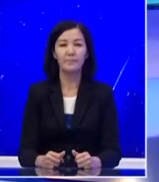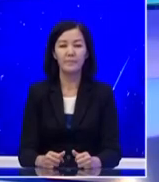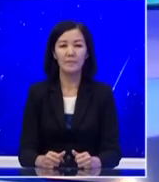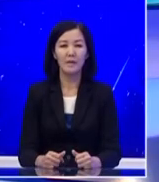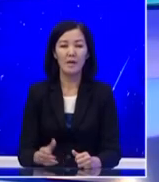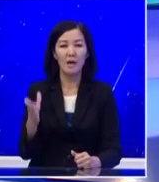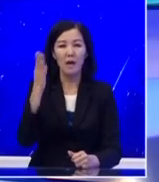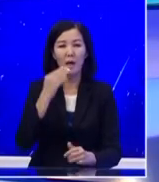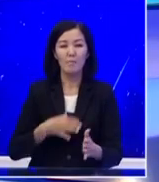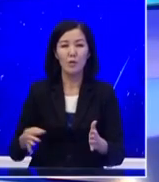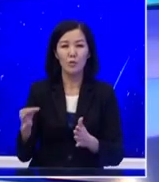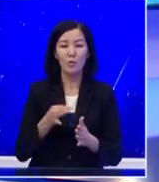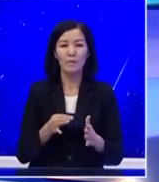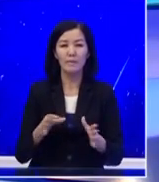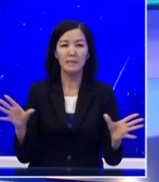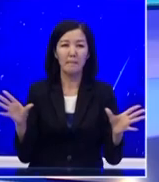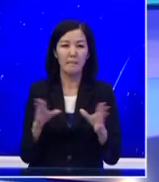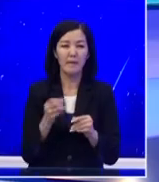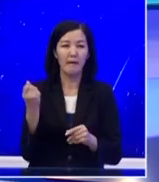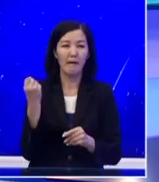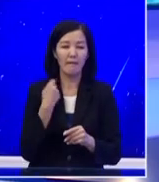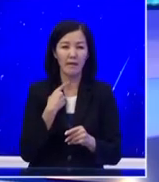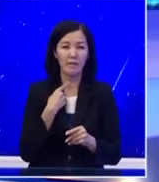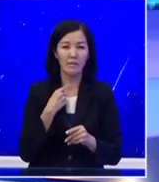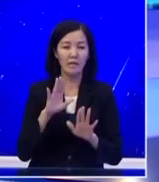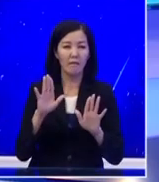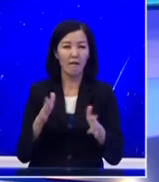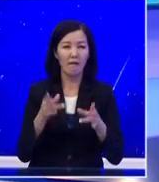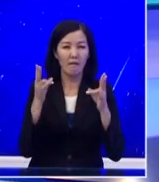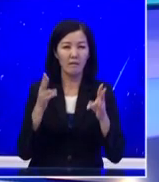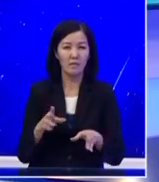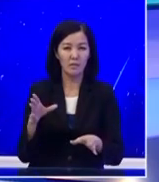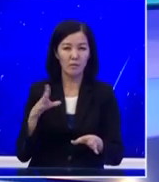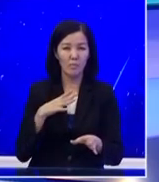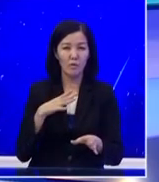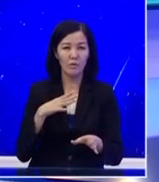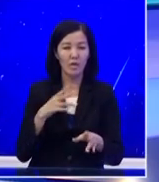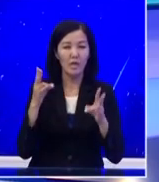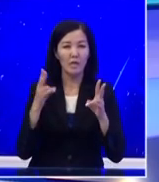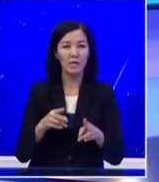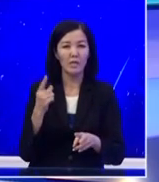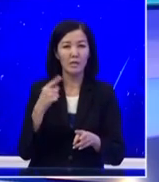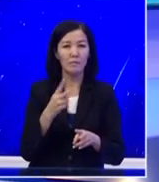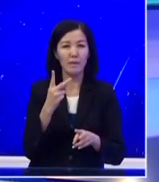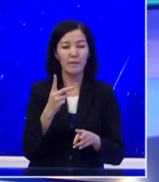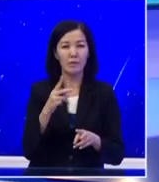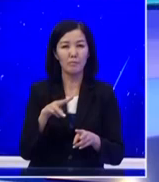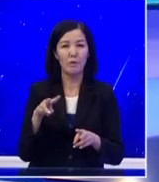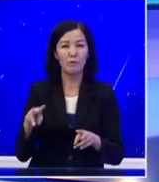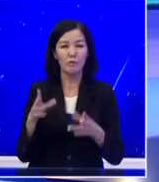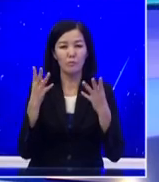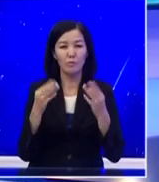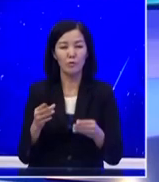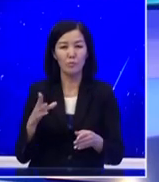Бата тимей, қате тиді. Облыста бүтіл көлесіне байқамай пышақ салған азамат ұсталды. оқыс жағдай 21 маусымда болған.